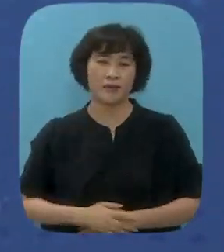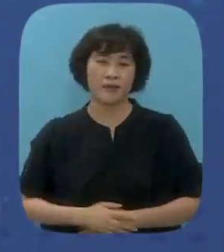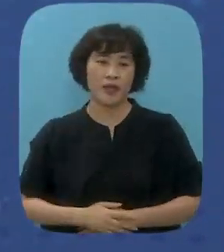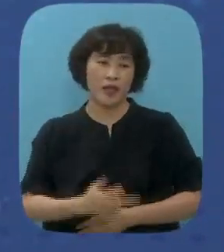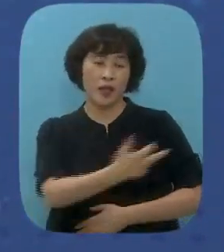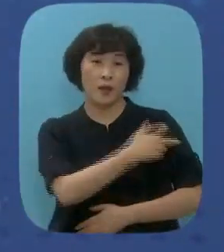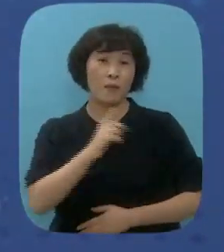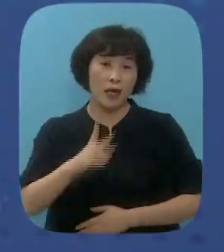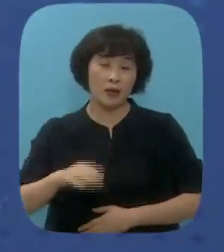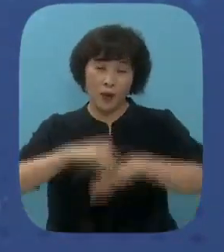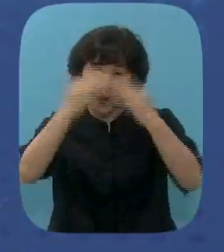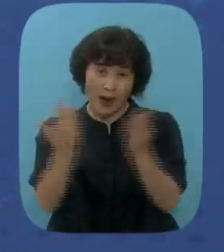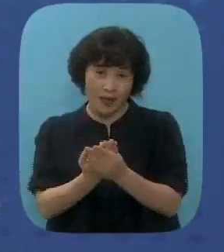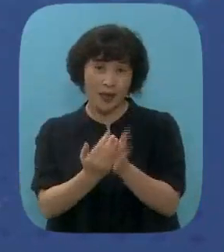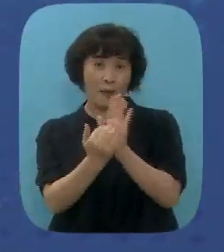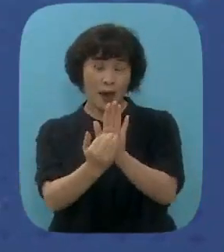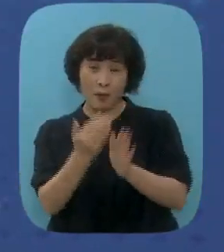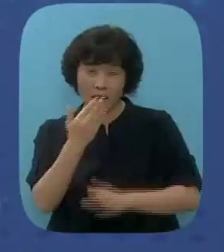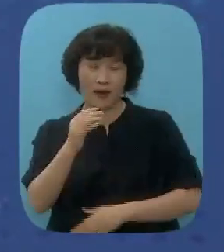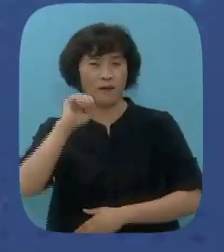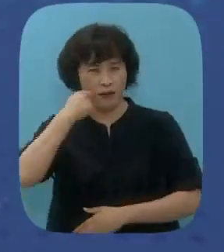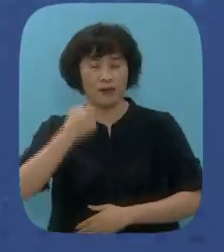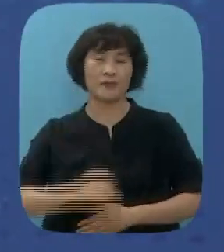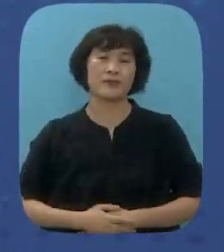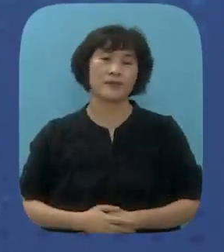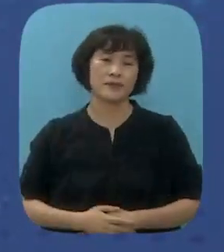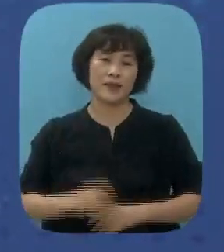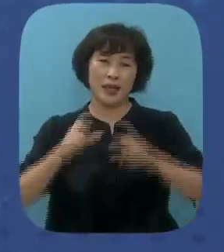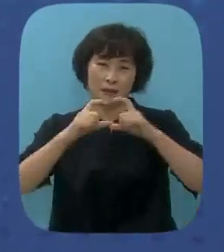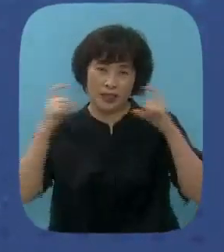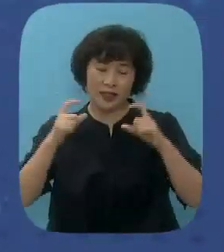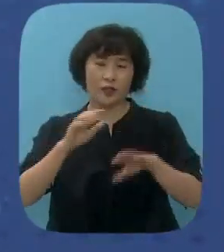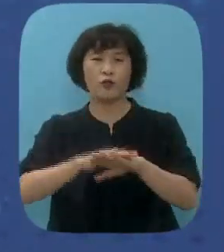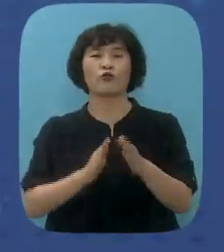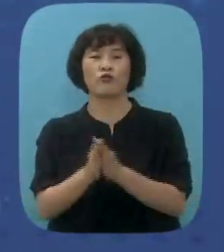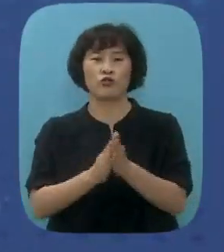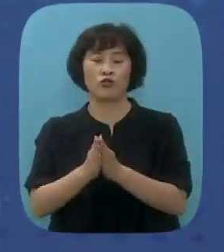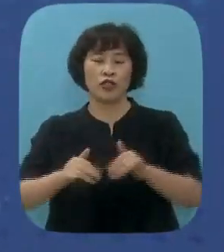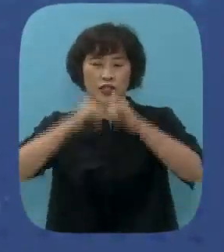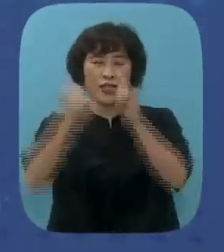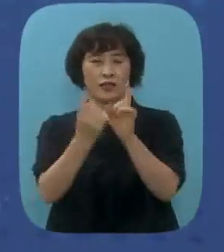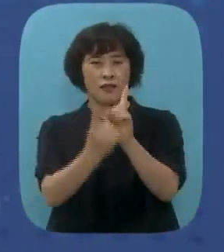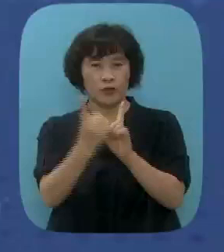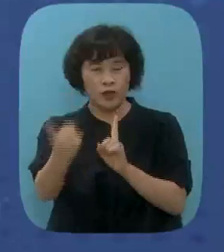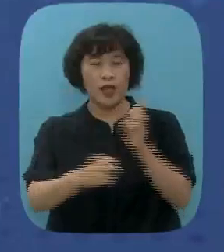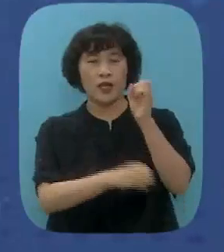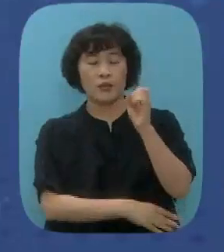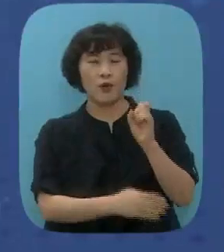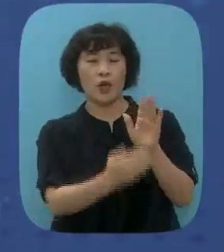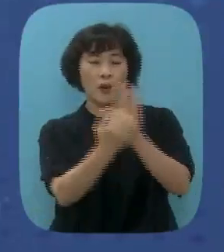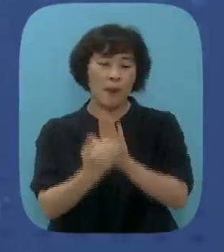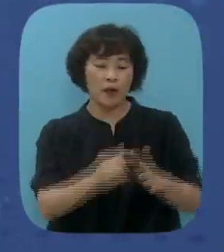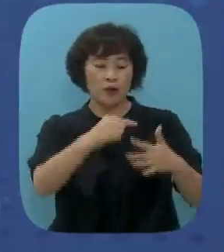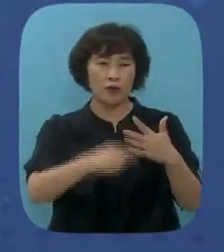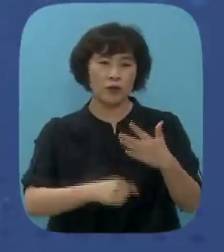백신 접종만으로는 코로나19를 완전히 피해갈 수 없습니다. 마스크 착용과 손 씻기, 사회적 거리 두기 등 기본적인